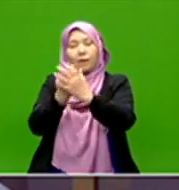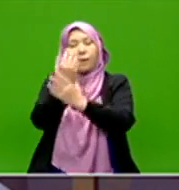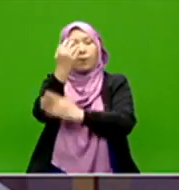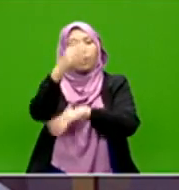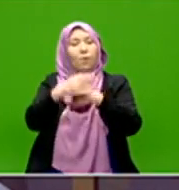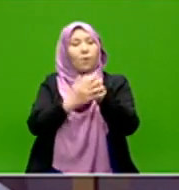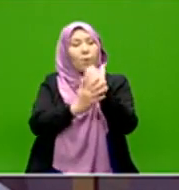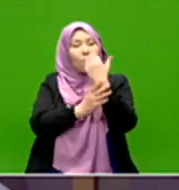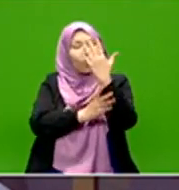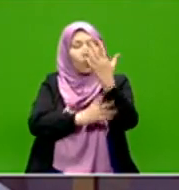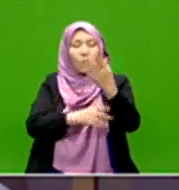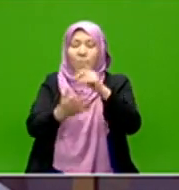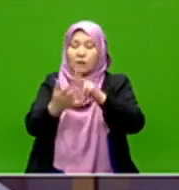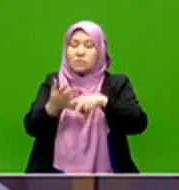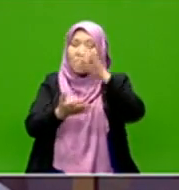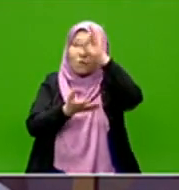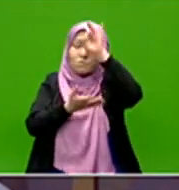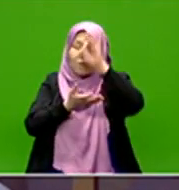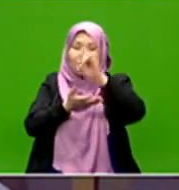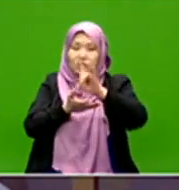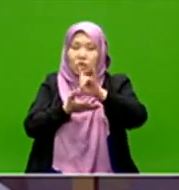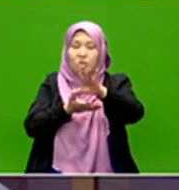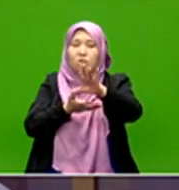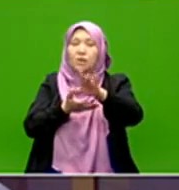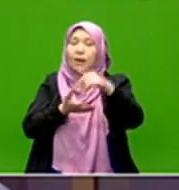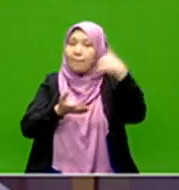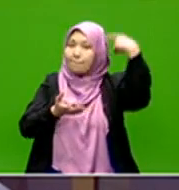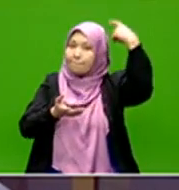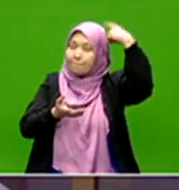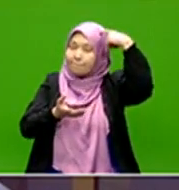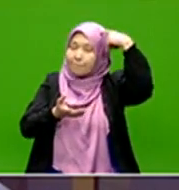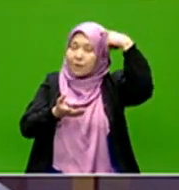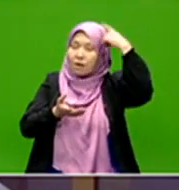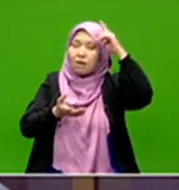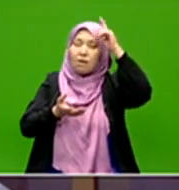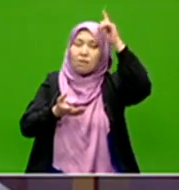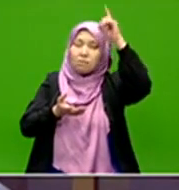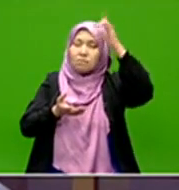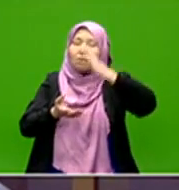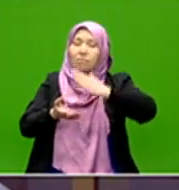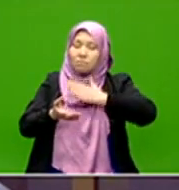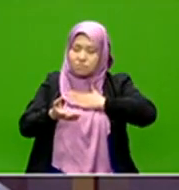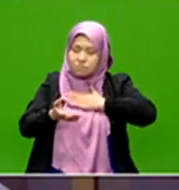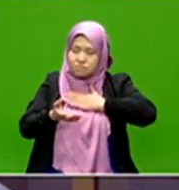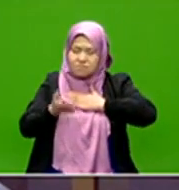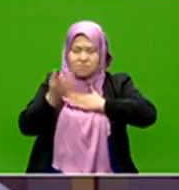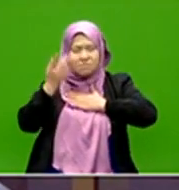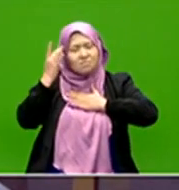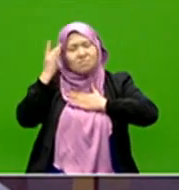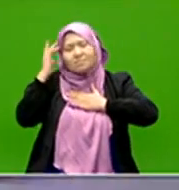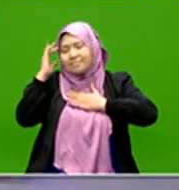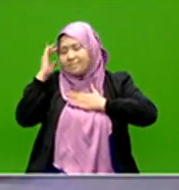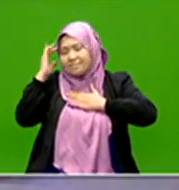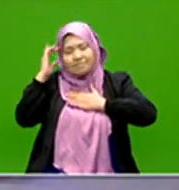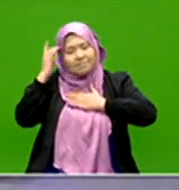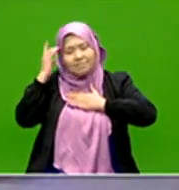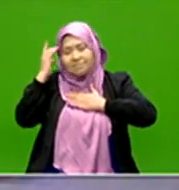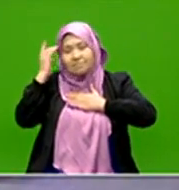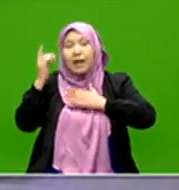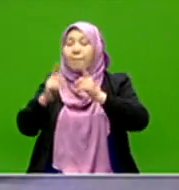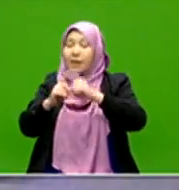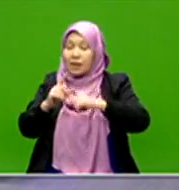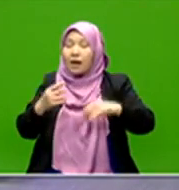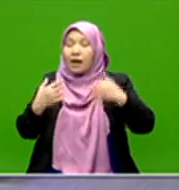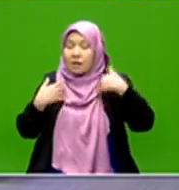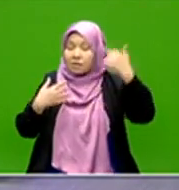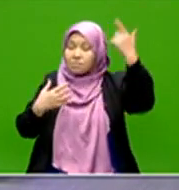baca a'udzubillahi minasyaitanirrajim, mindset kita ialah, ya Allah, aku ni tak tahu, ya Allah. Ya, bila ada mindset itu